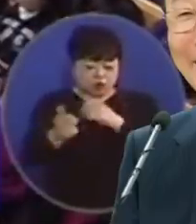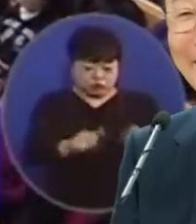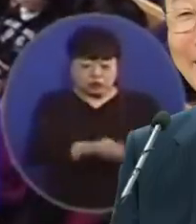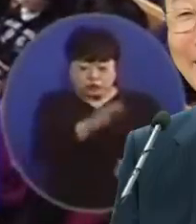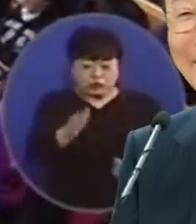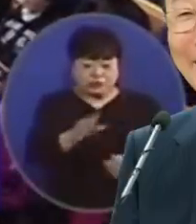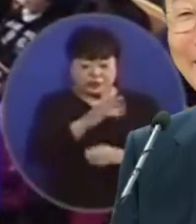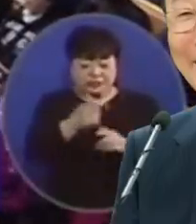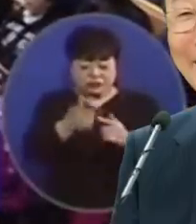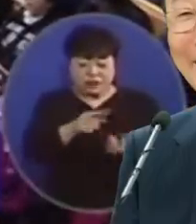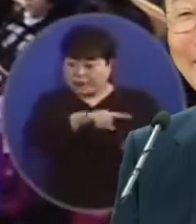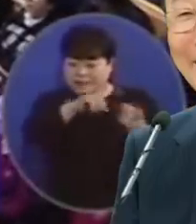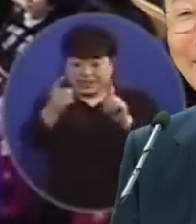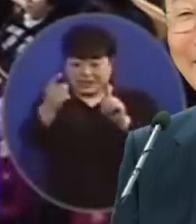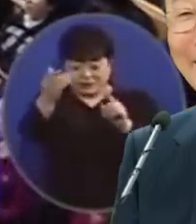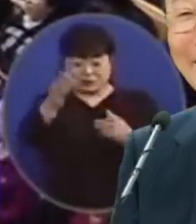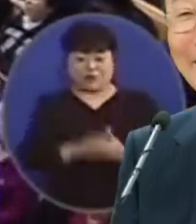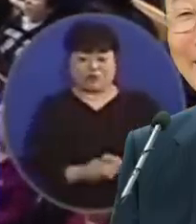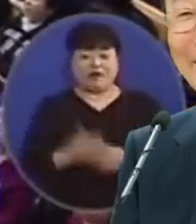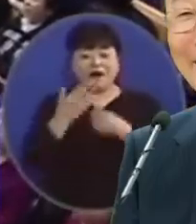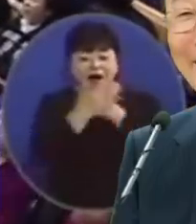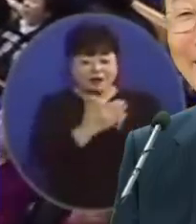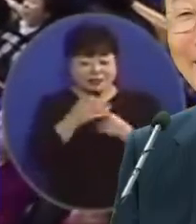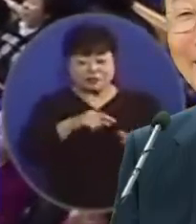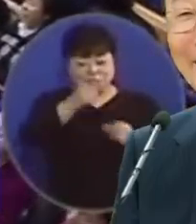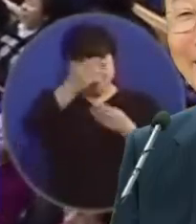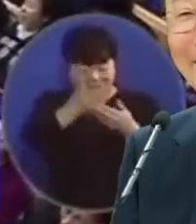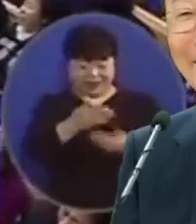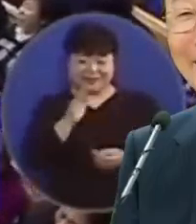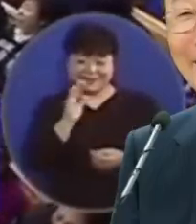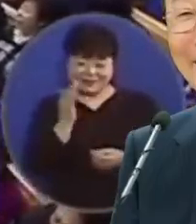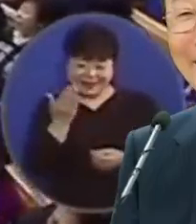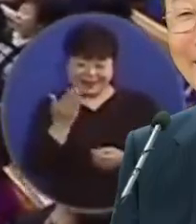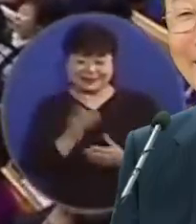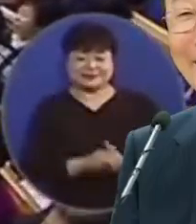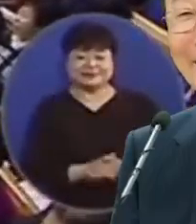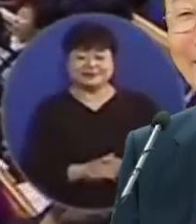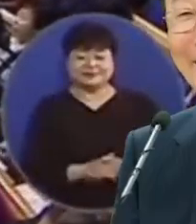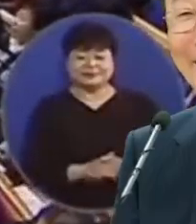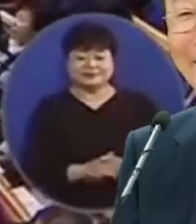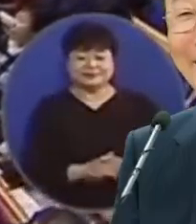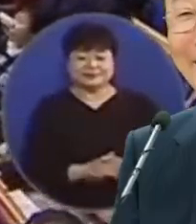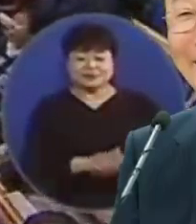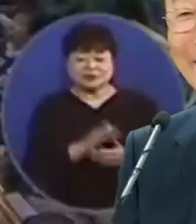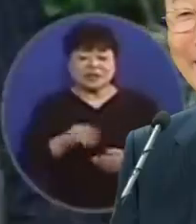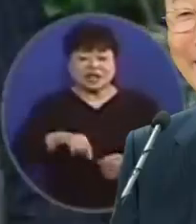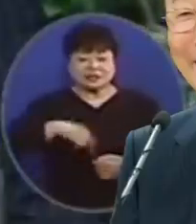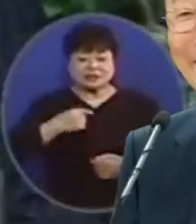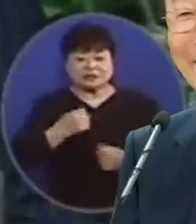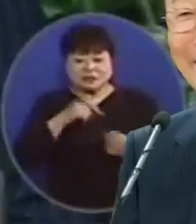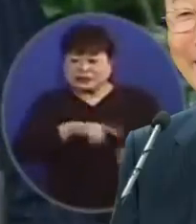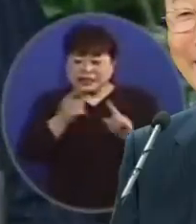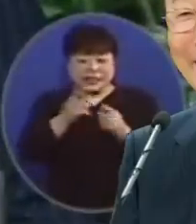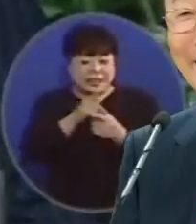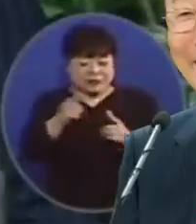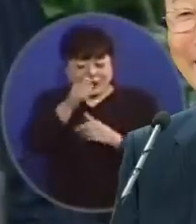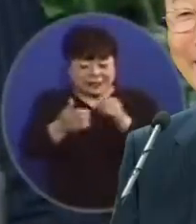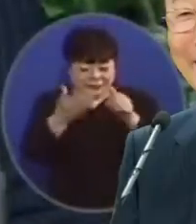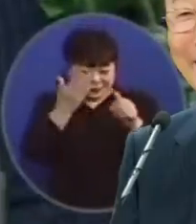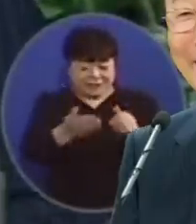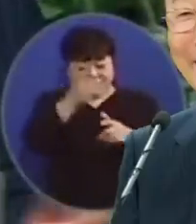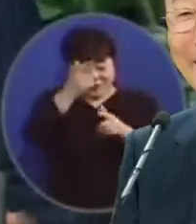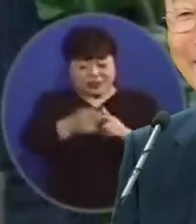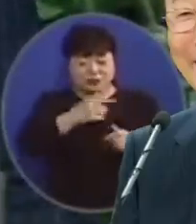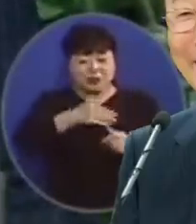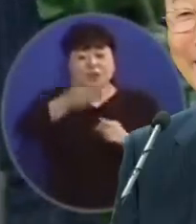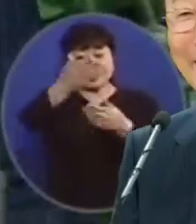우리를 그리스도와 함께 살리셨고 너희는 은혜로 구원을 받은 것이라. 우리가 스스로 살아난 것이 아닙니다. 하나님께서